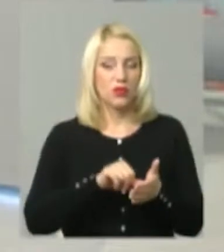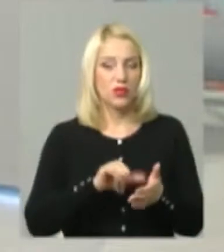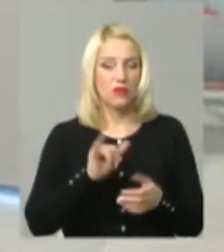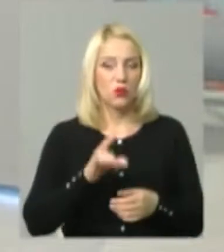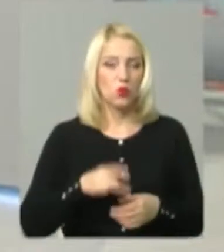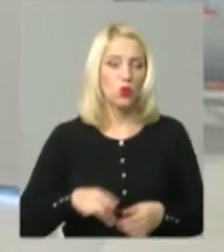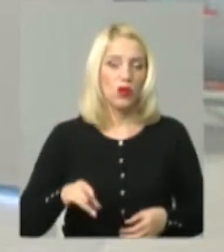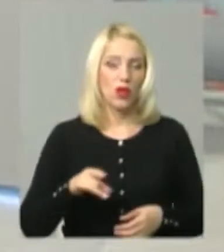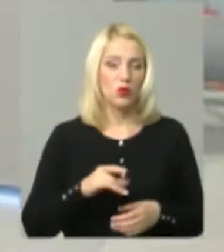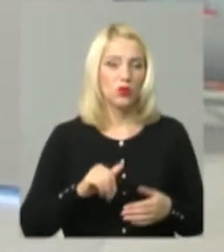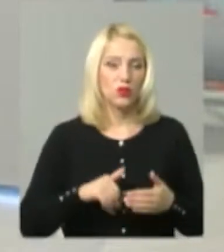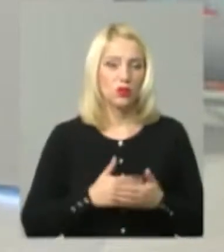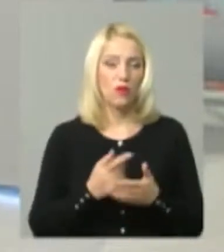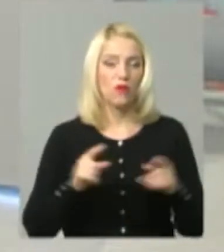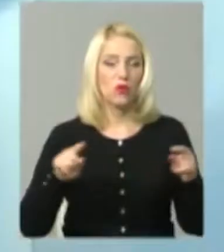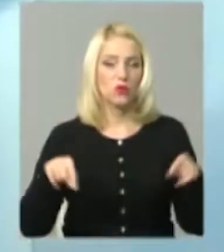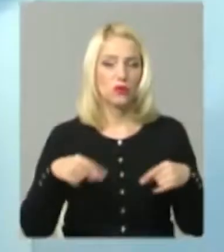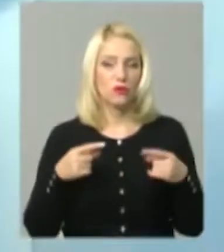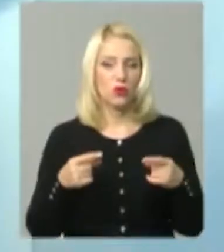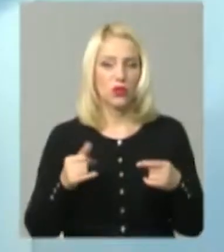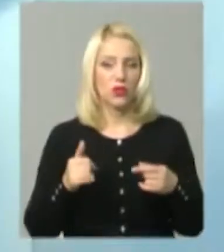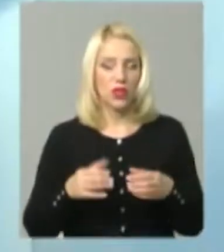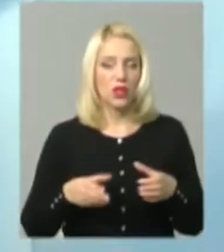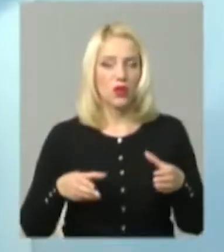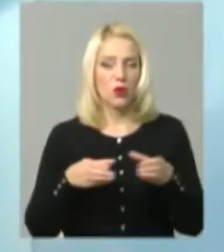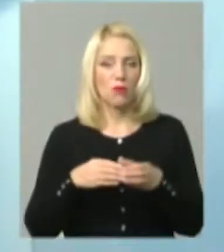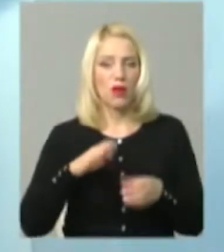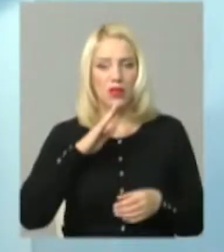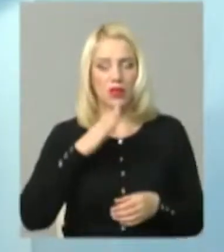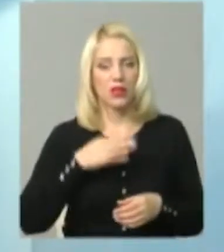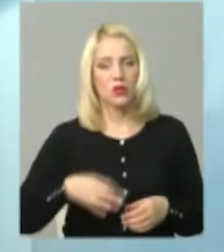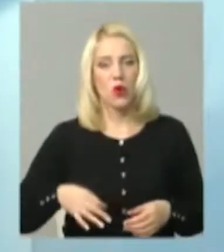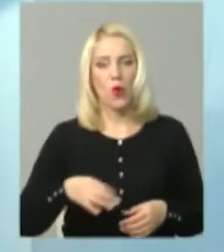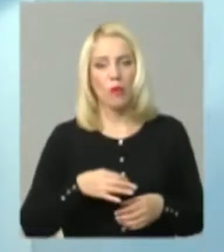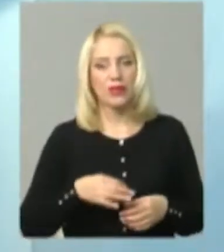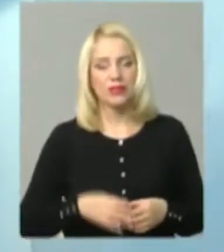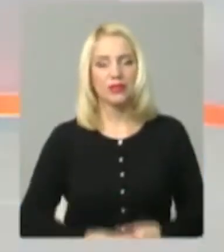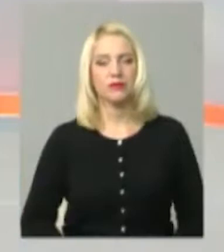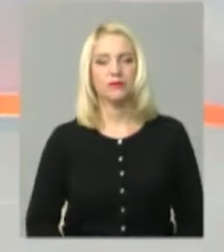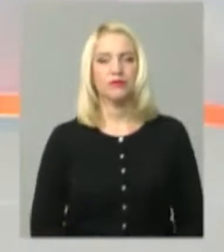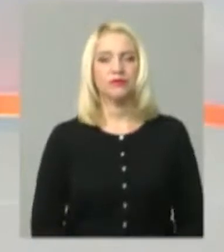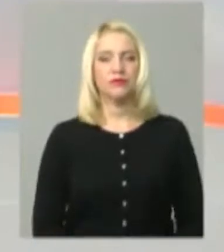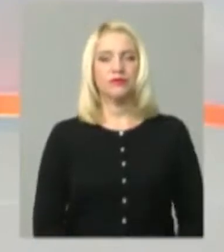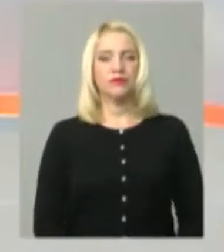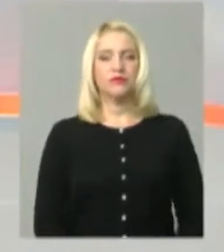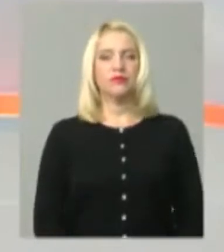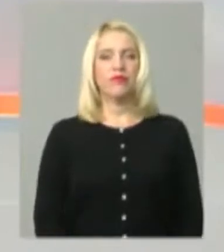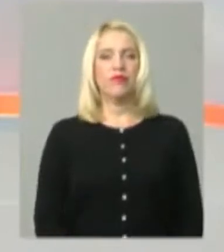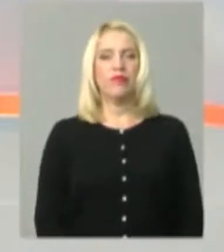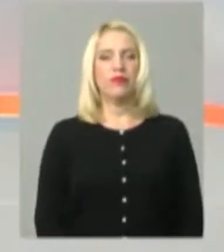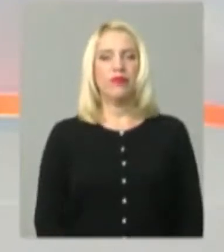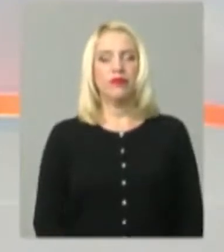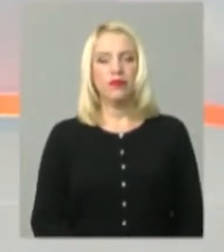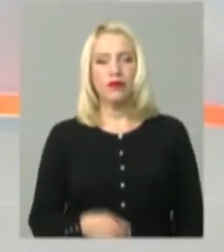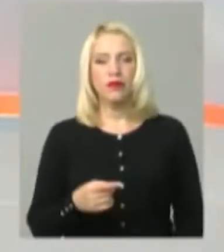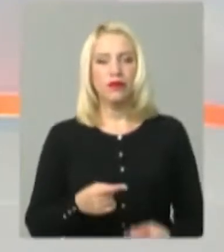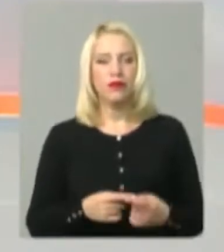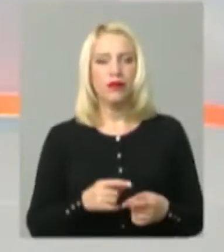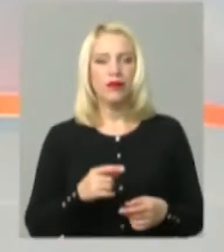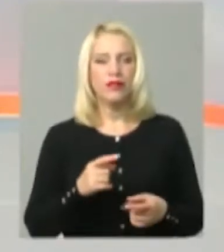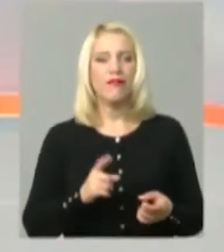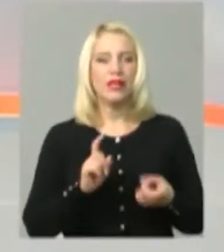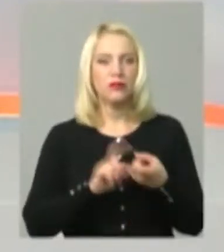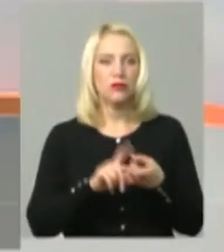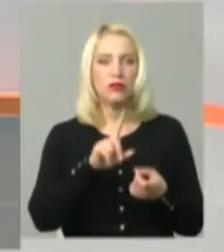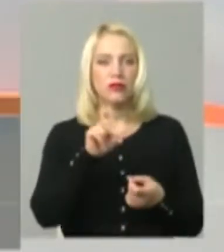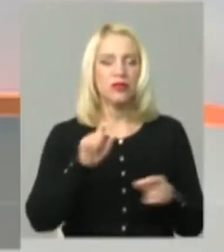у районах новостворених, так і громадах нашої області? Ну, по-перше, звичайно, відповідно до територіальної громади, в